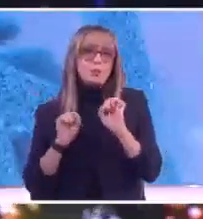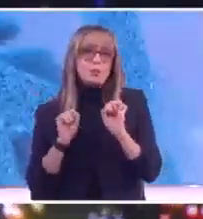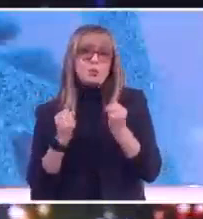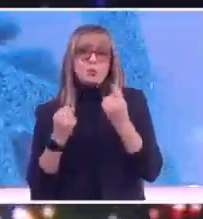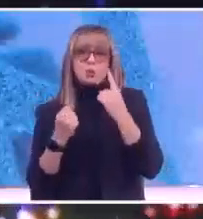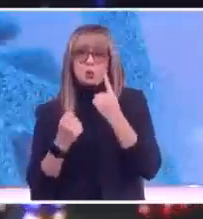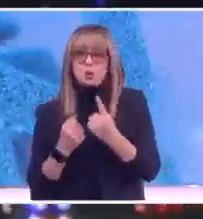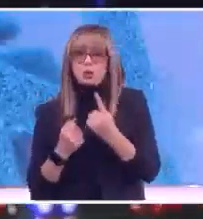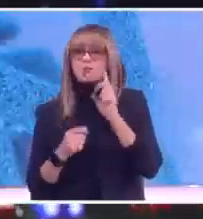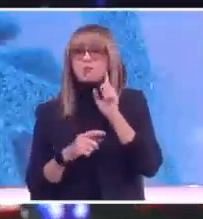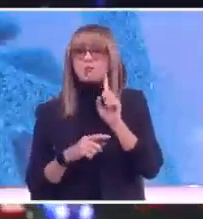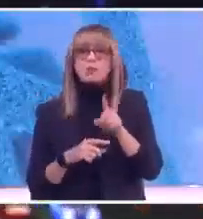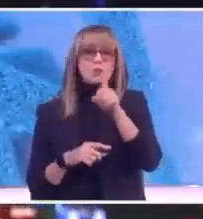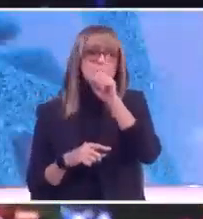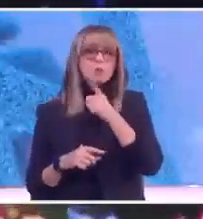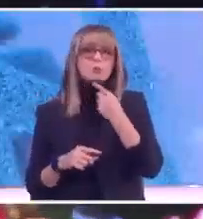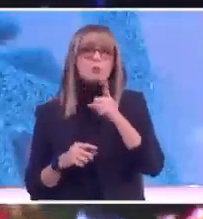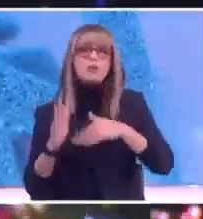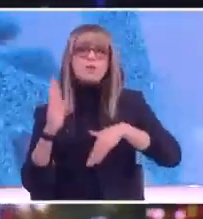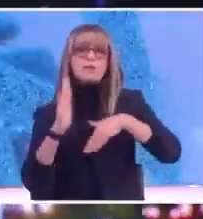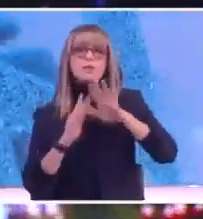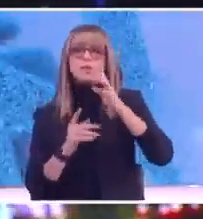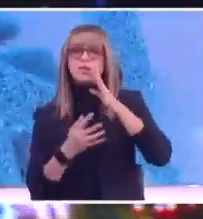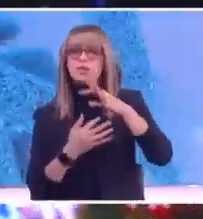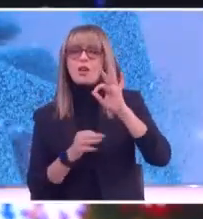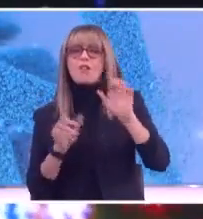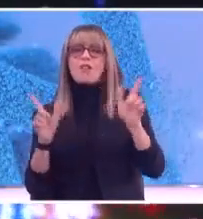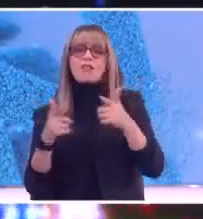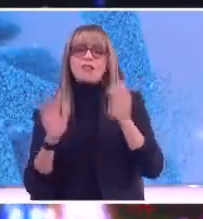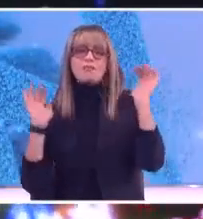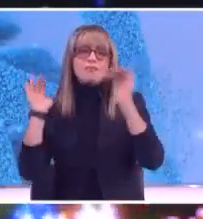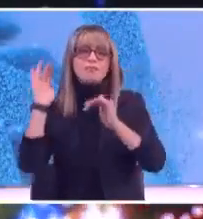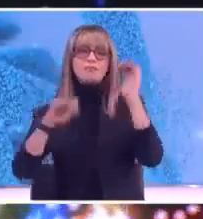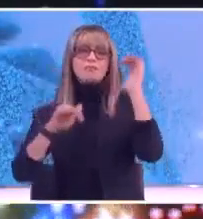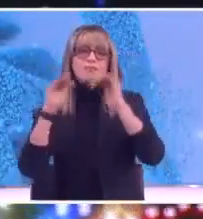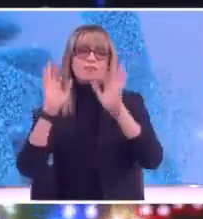soğuğa aldırmayan 100 bini aşkın kişi festivale akın etti.